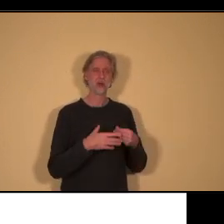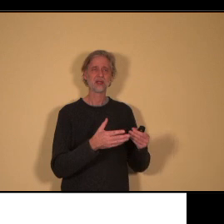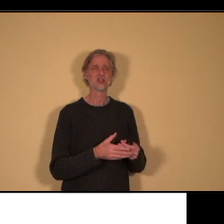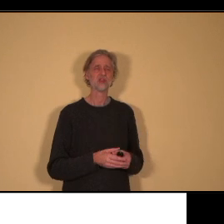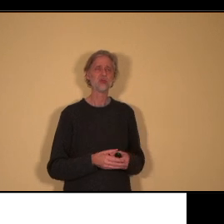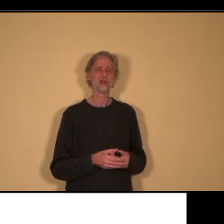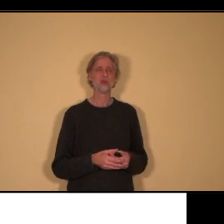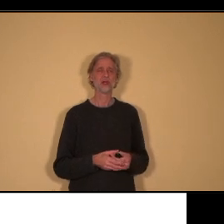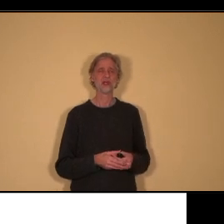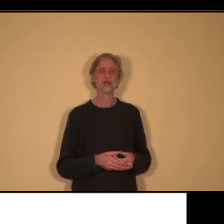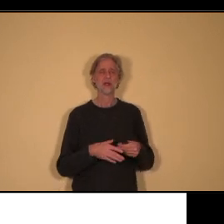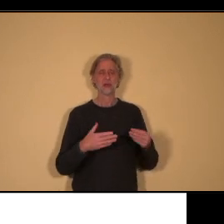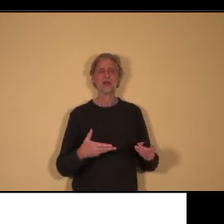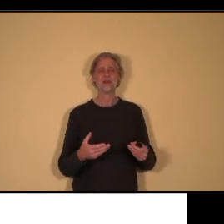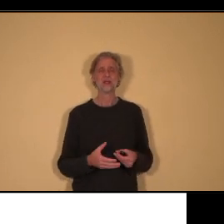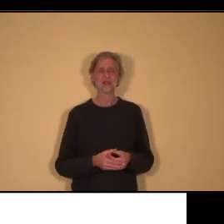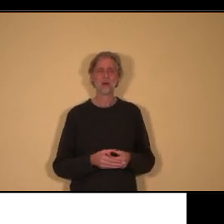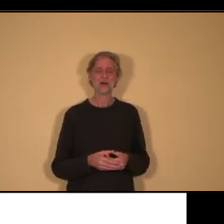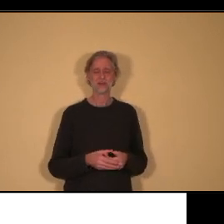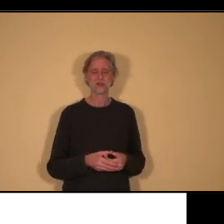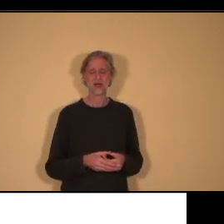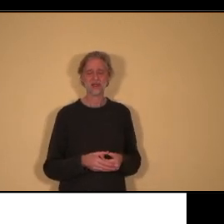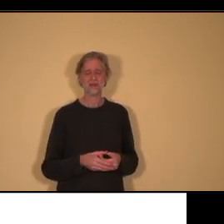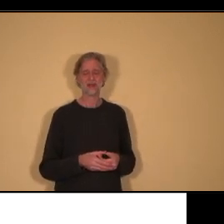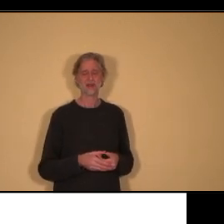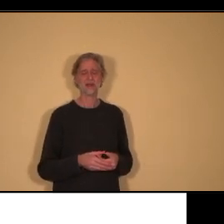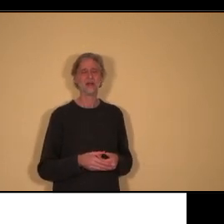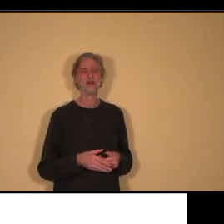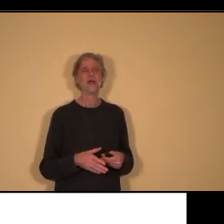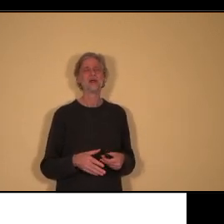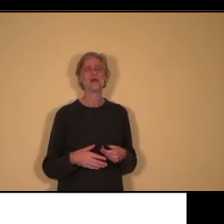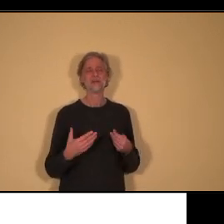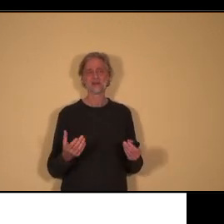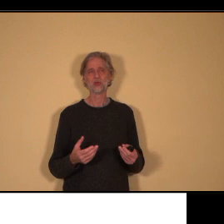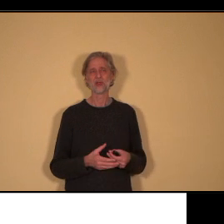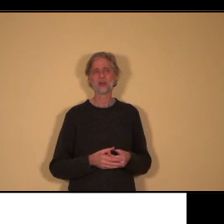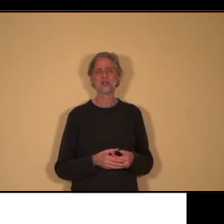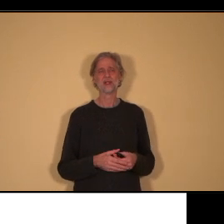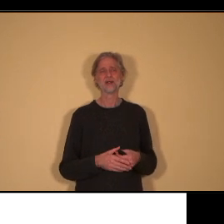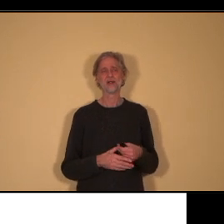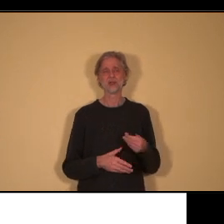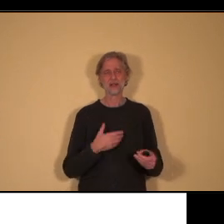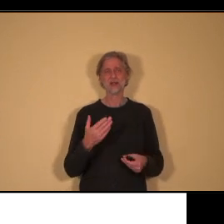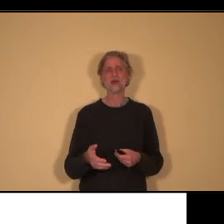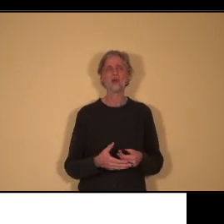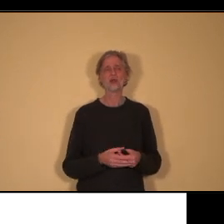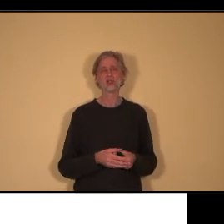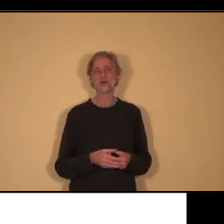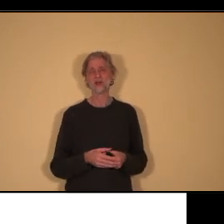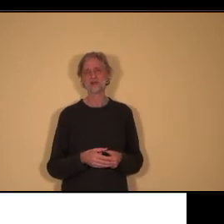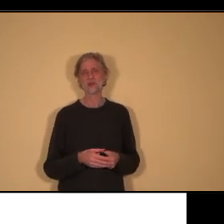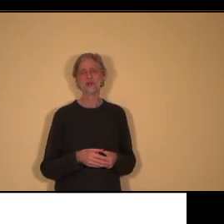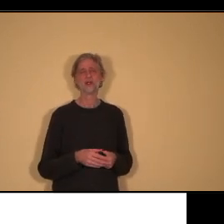in überkritischen Zustand übergeht und damit dauerhaft gespeichert werden kann. Das muss natürlich durch andere